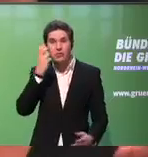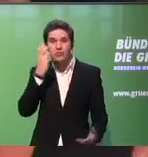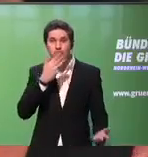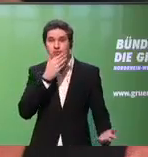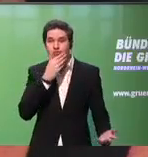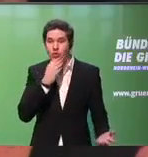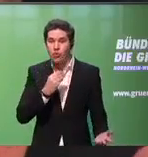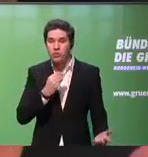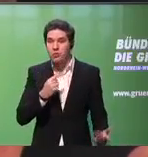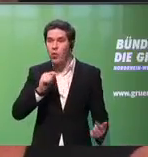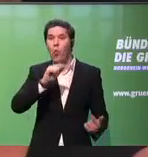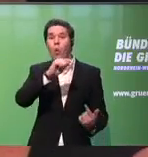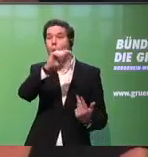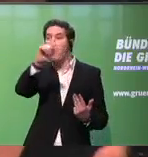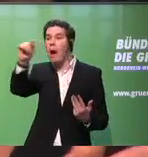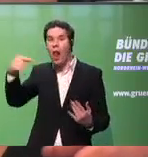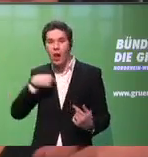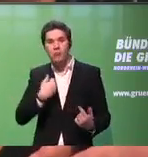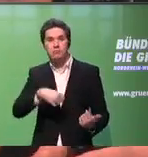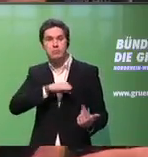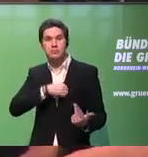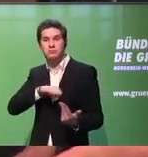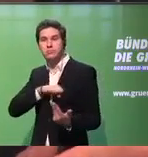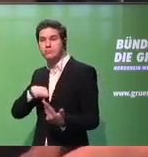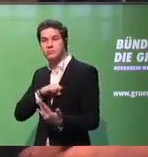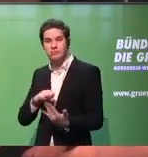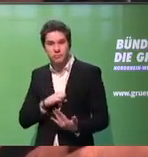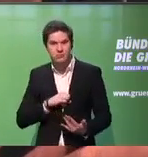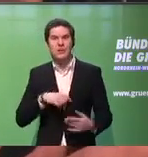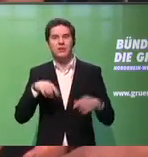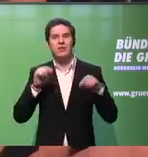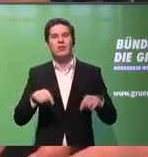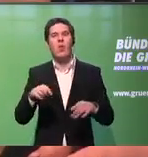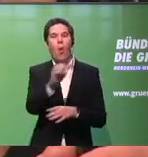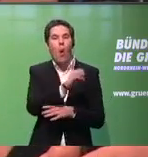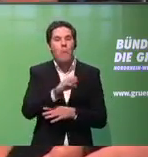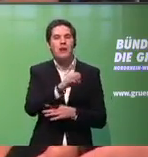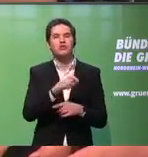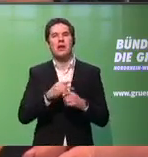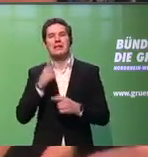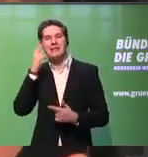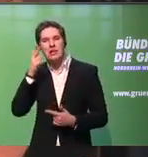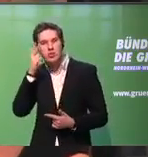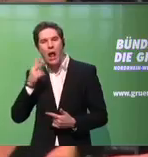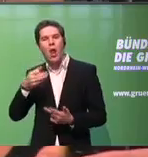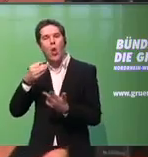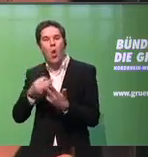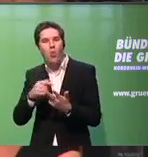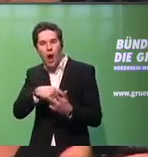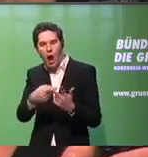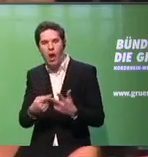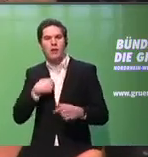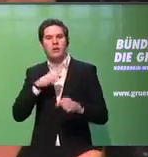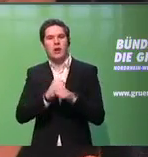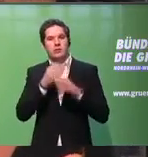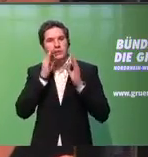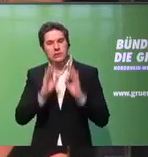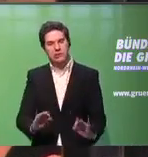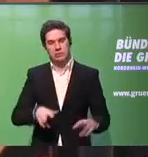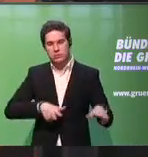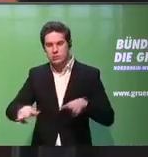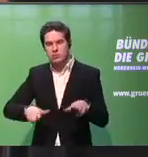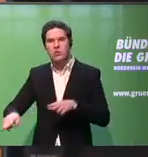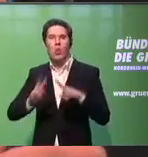Wahlen gewinnen würden, sodass man die Gewissheit hat, dass man auf europäischer, nationaler und lokaler Ebene überall gute Bestimmungen zum Umweltschutz